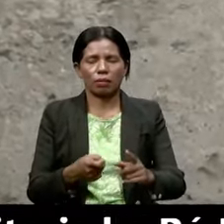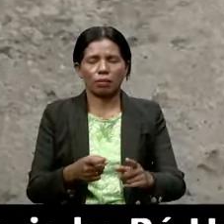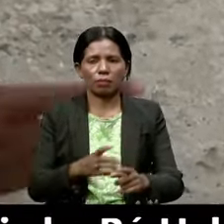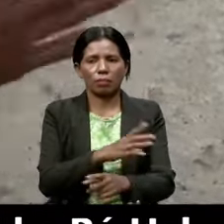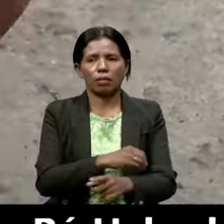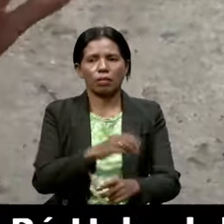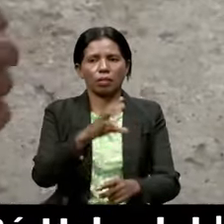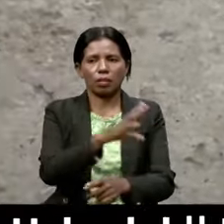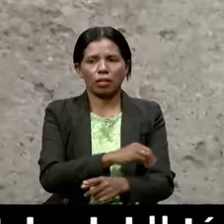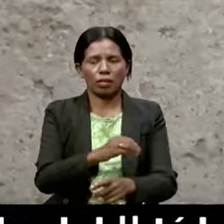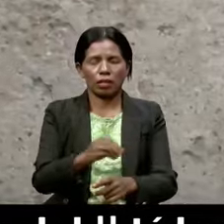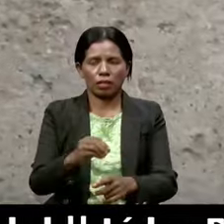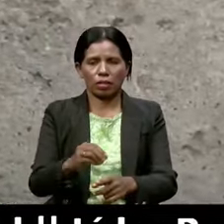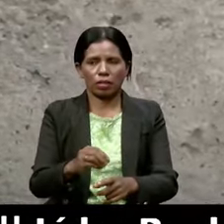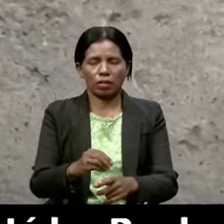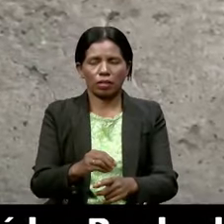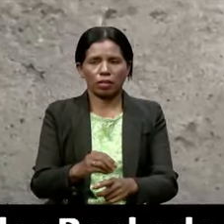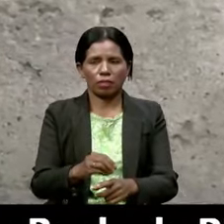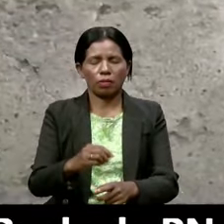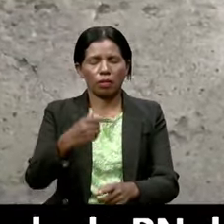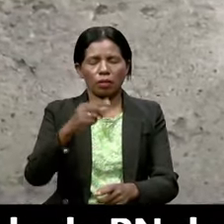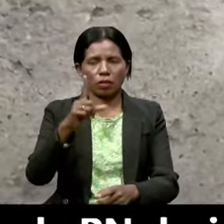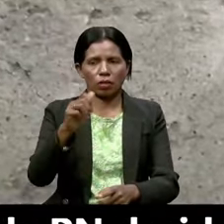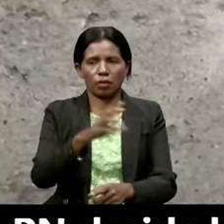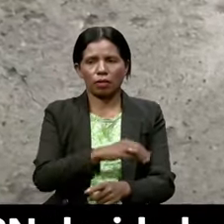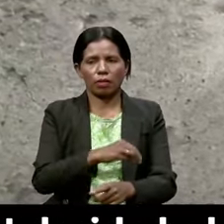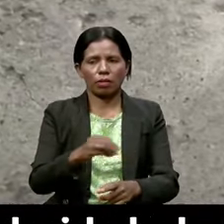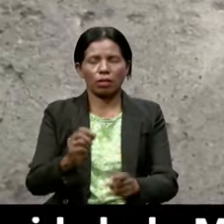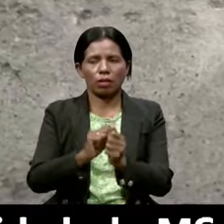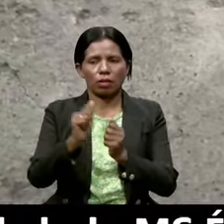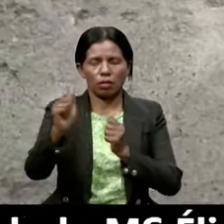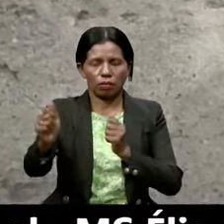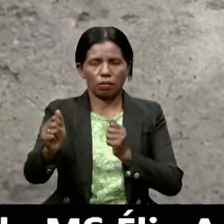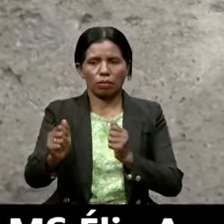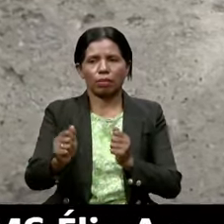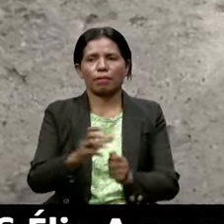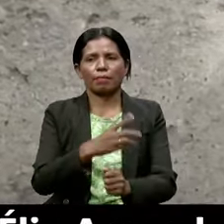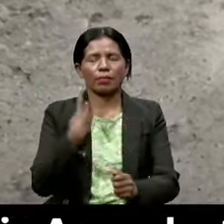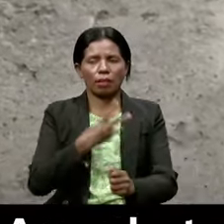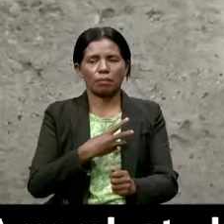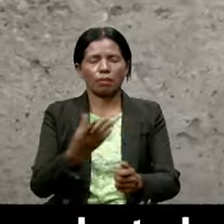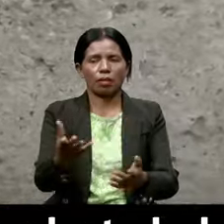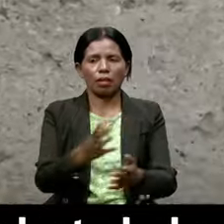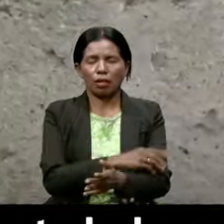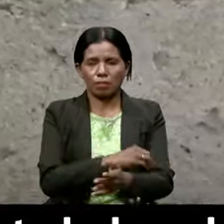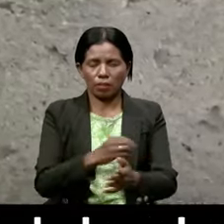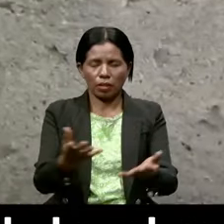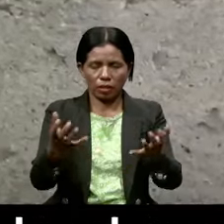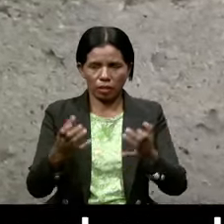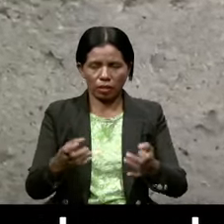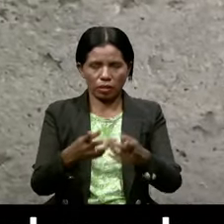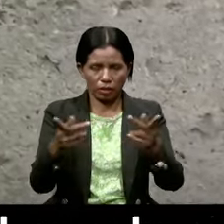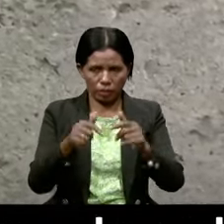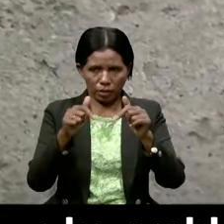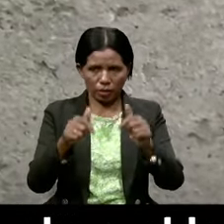kitwan depois ba gulolo mota neve do kitwan distansi do kitwan ami hatarak foti iha fatin inda